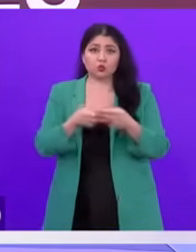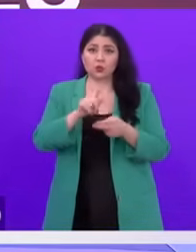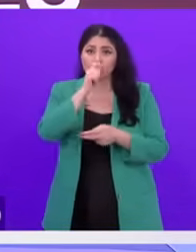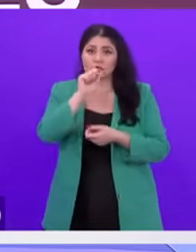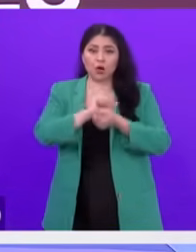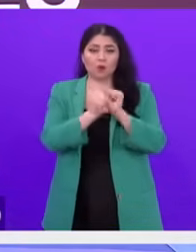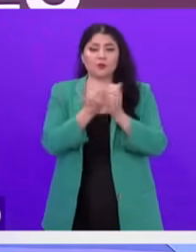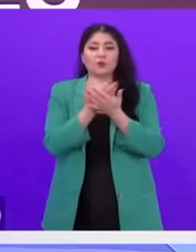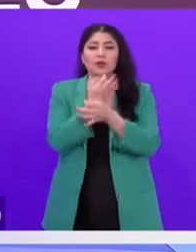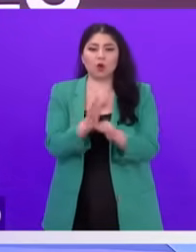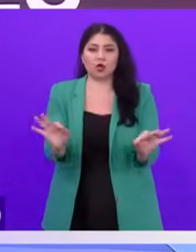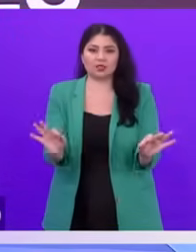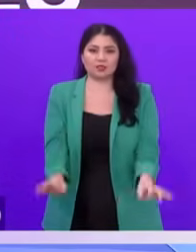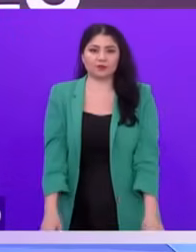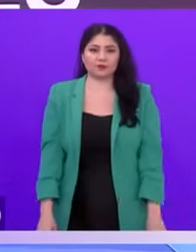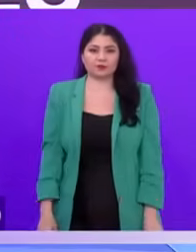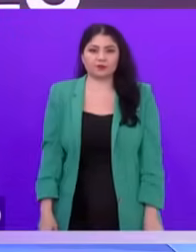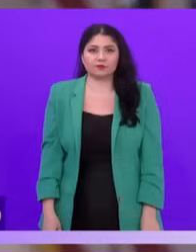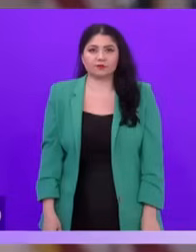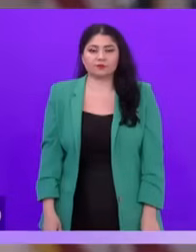nu renunță la lupta pentru democrație.